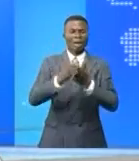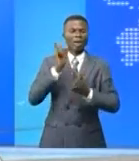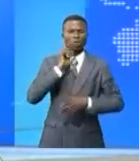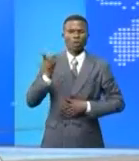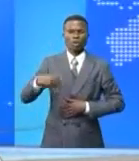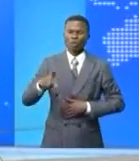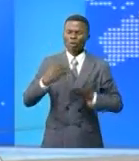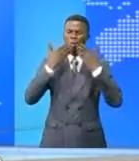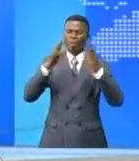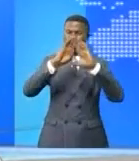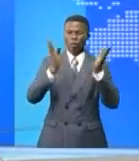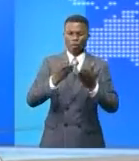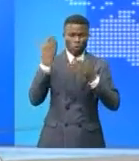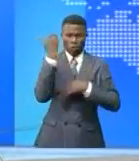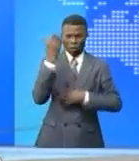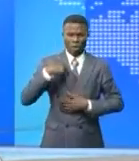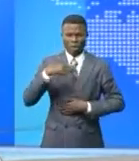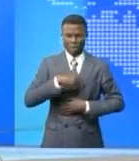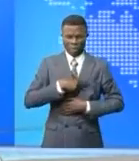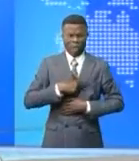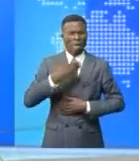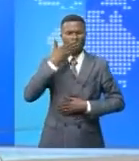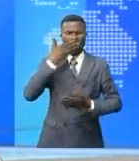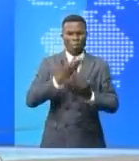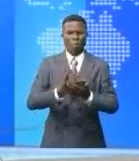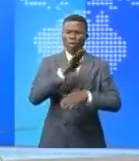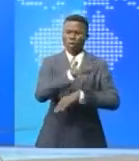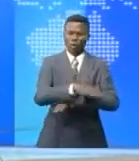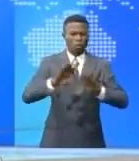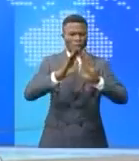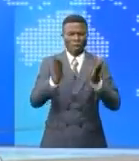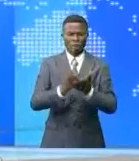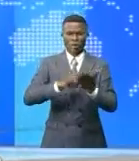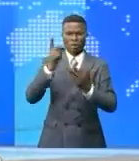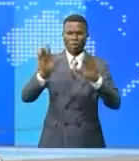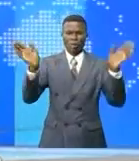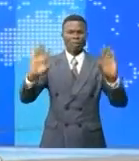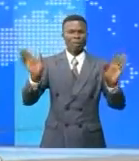Merci à vous de nous avoir suivis. Passez d'agréables moments en compagnie de nos programmes.